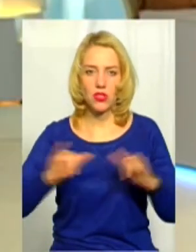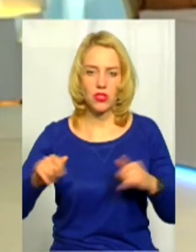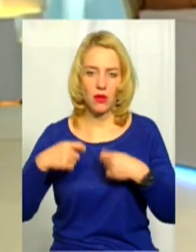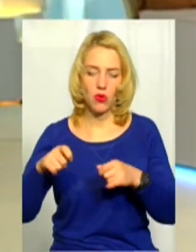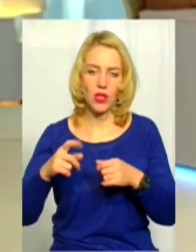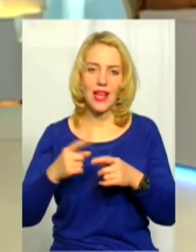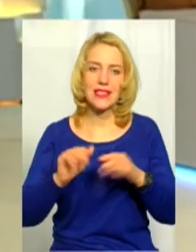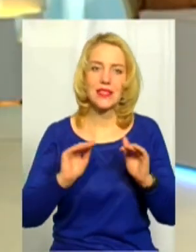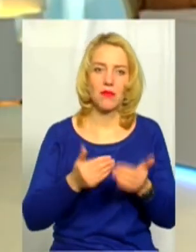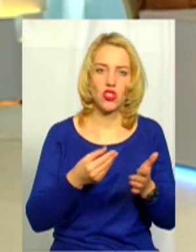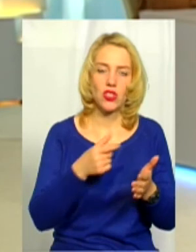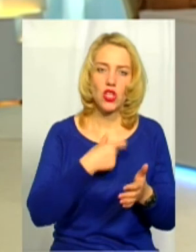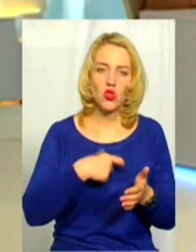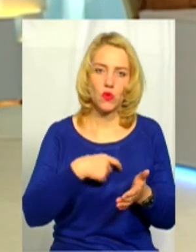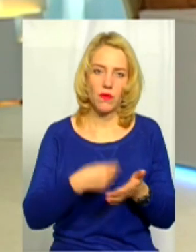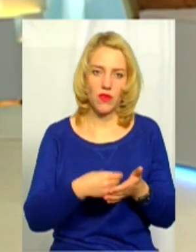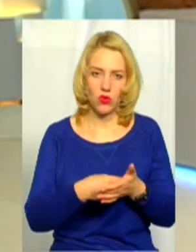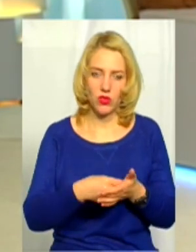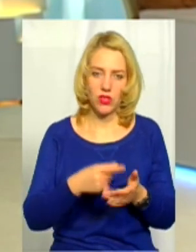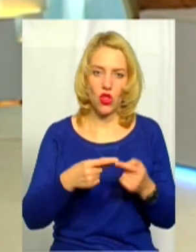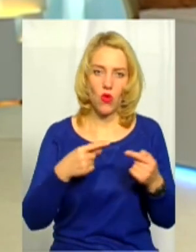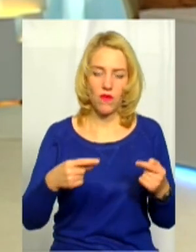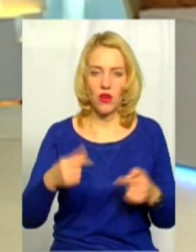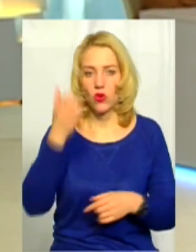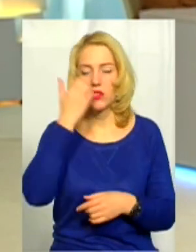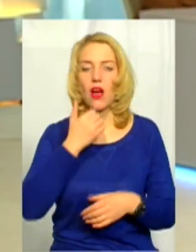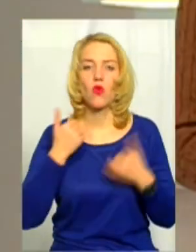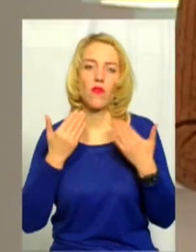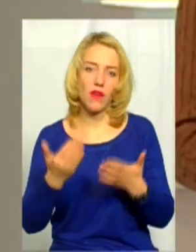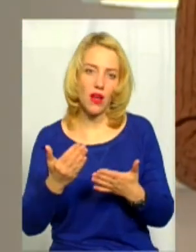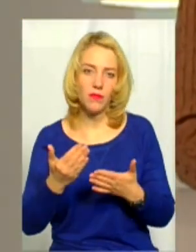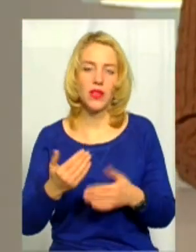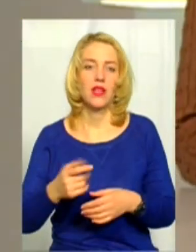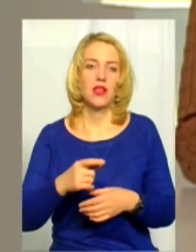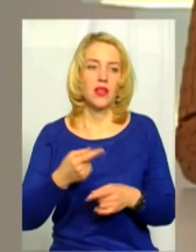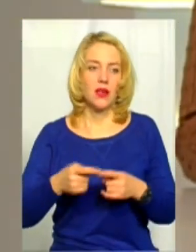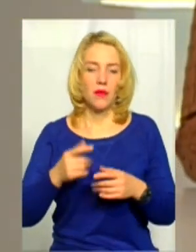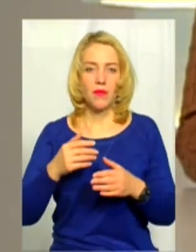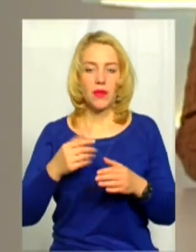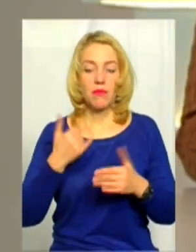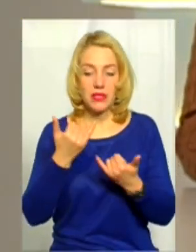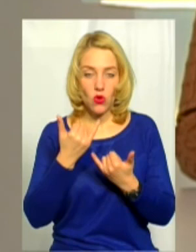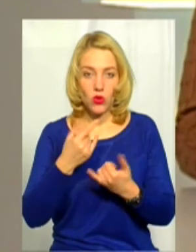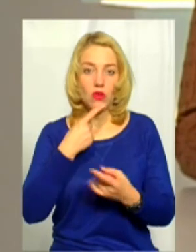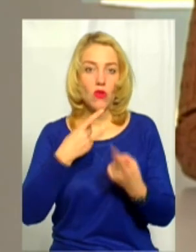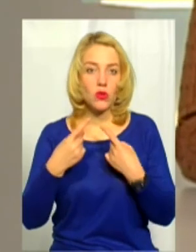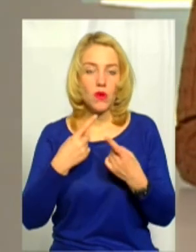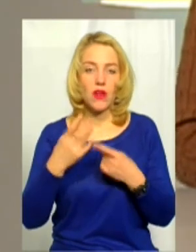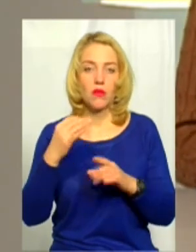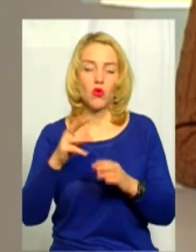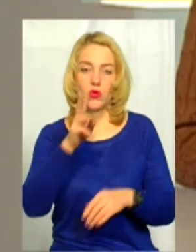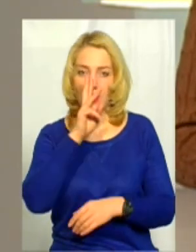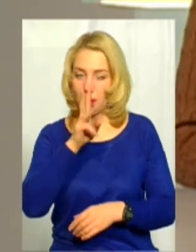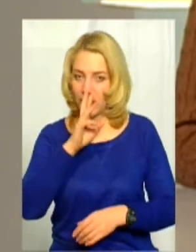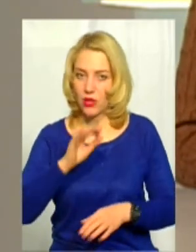вам. Час нашого ефіру підійшов до кінця. Дякую нашим глядачам та радіослухачам. Нагадаю, що сьогодні ми розмовляли про